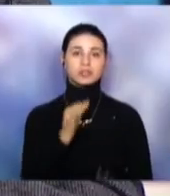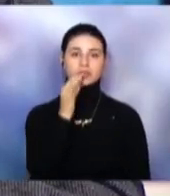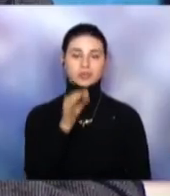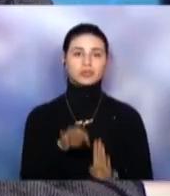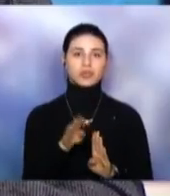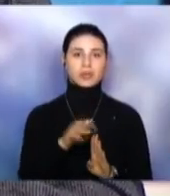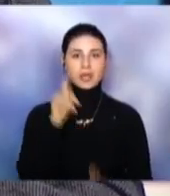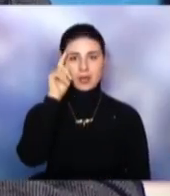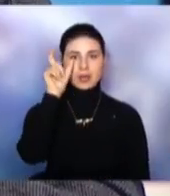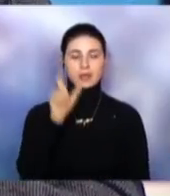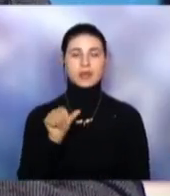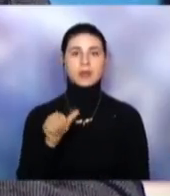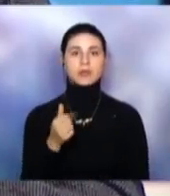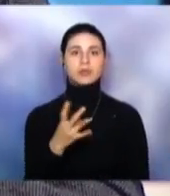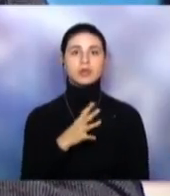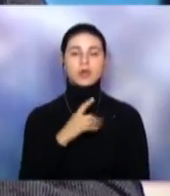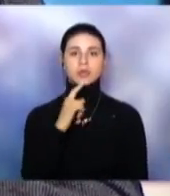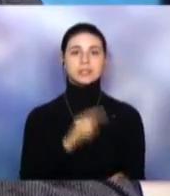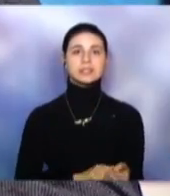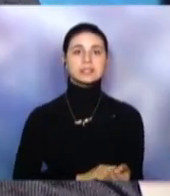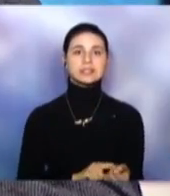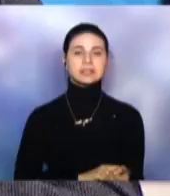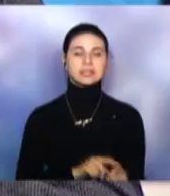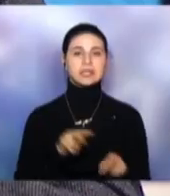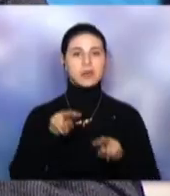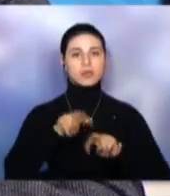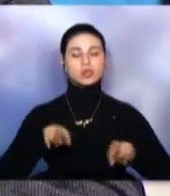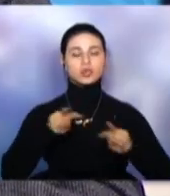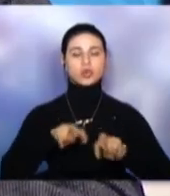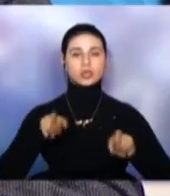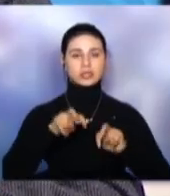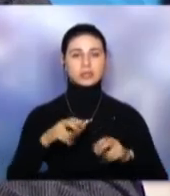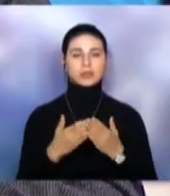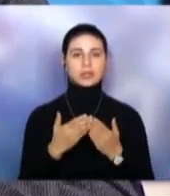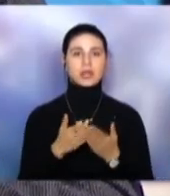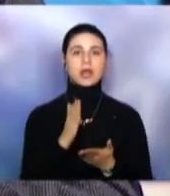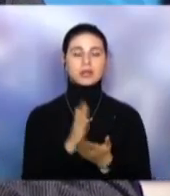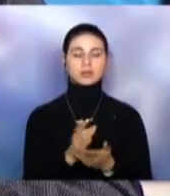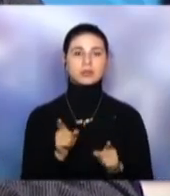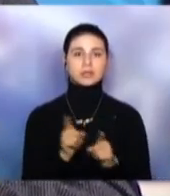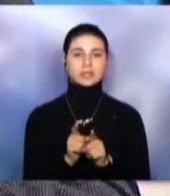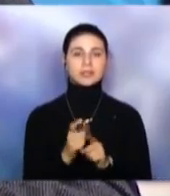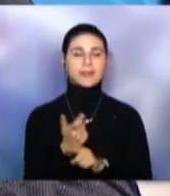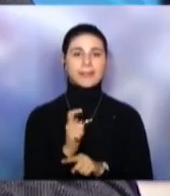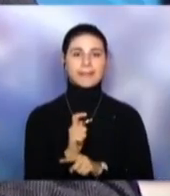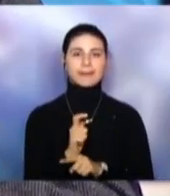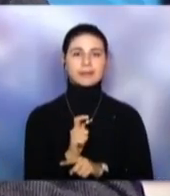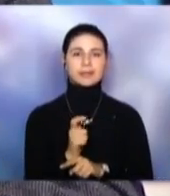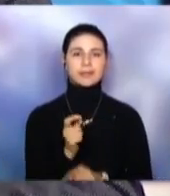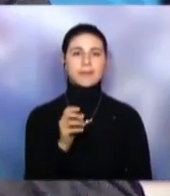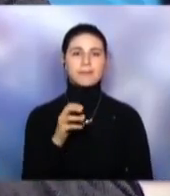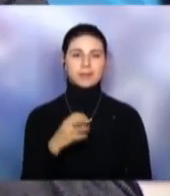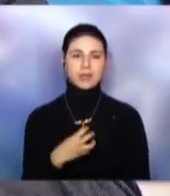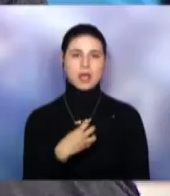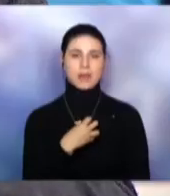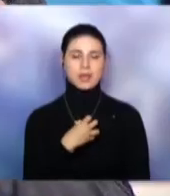რჩევას, რომ გაეკეთებინა სისხლის წნევის მონიტორინგი, ანუ არტერიული წნევის მონიტორინგი, არსებობს ასეთი ძალიან მცირე ზომის